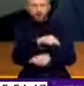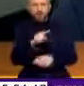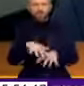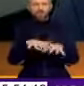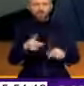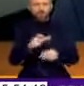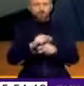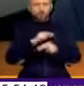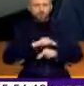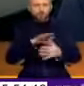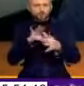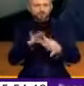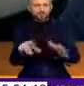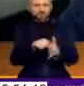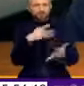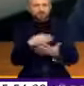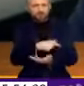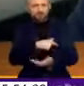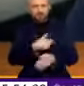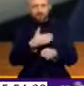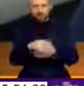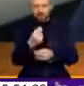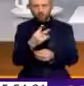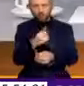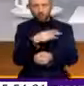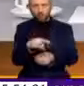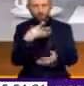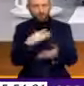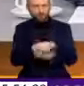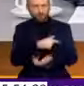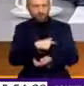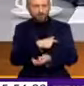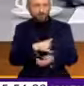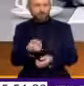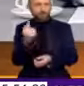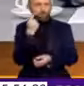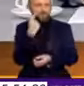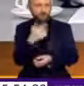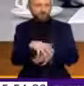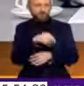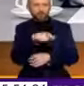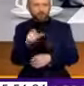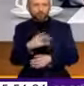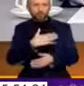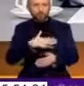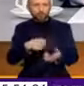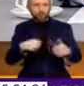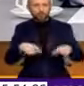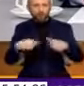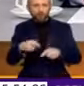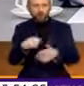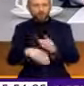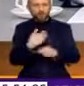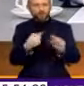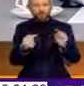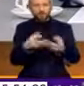влада більше працює зі своїми депутатами, виділяє гроші на мільйони на своїх депутатів і ображає виборців, які на наших округах, тому що ми